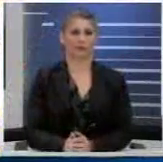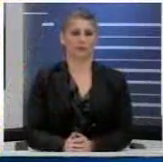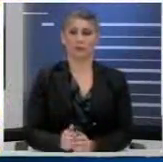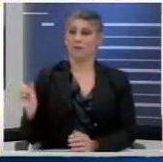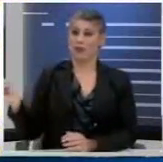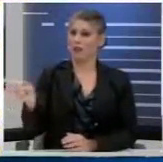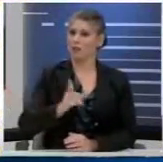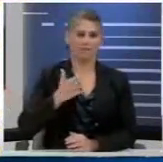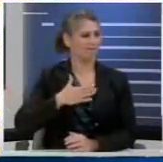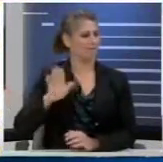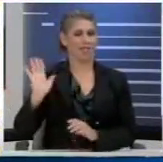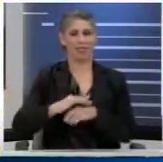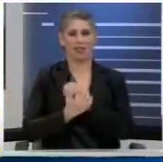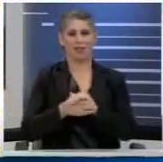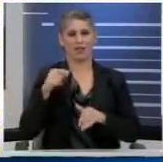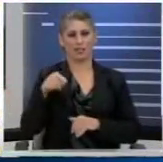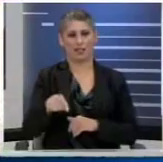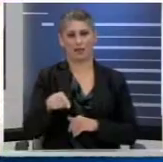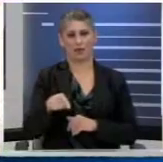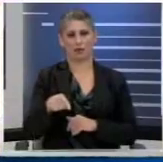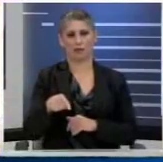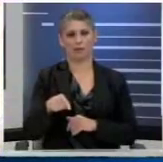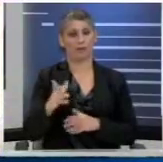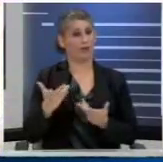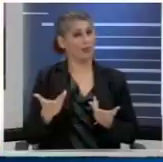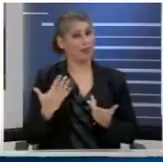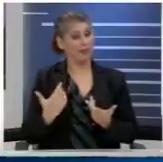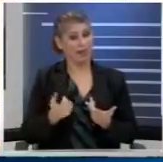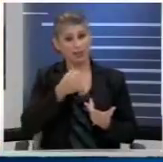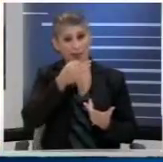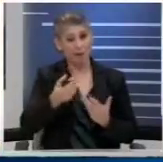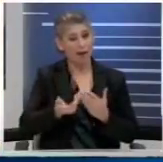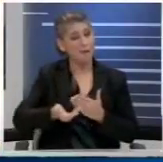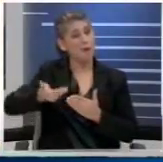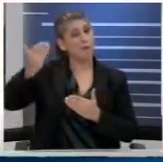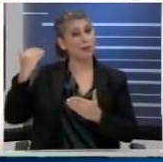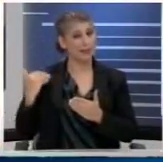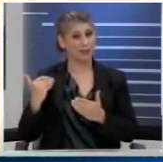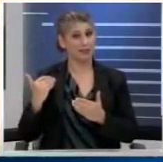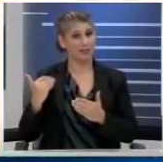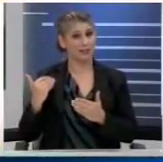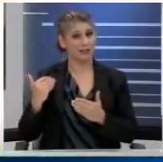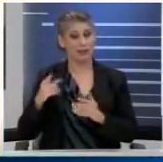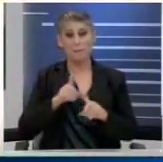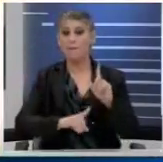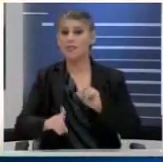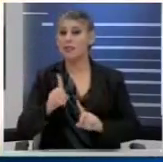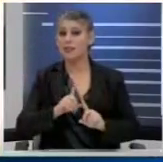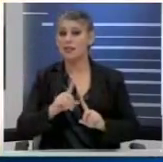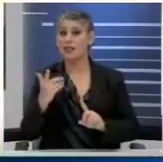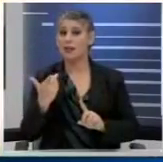Εσείς όμως δεν ενδιαφέρεστε γι' αυτό. Γιατί έχετε ορίσει από τα πριν ποιοι είναι ή